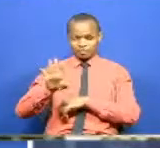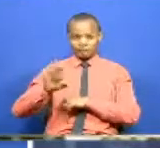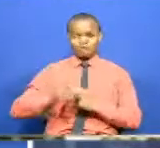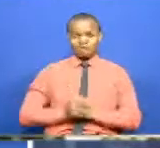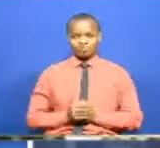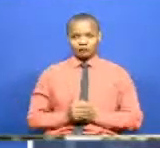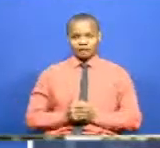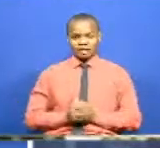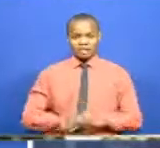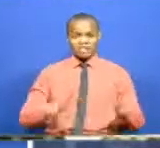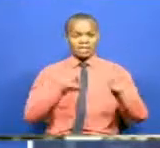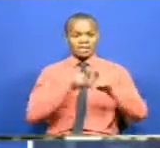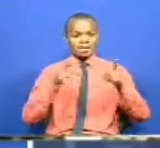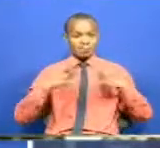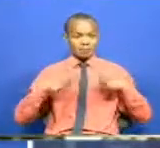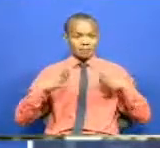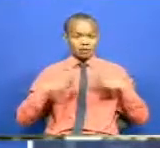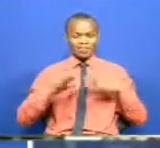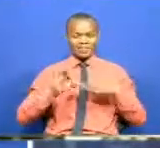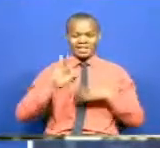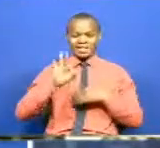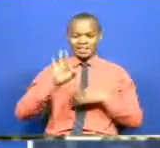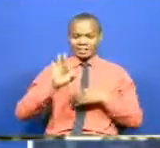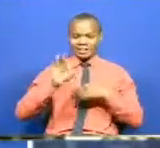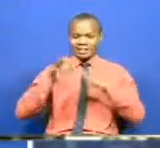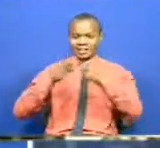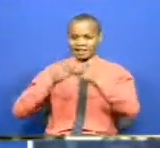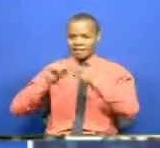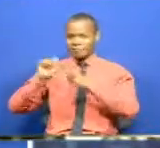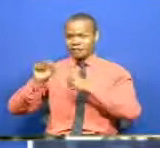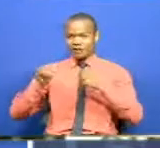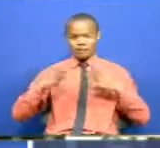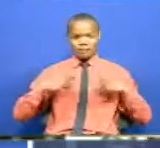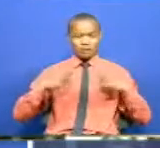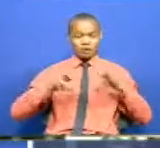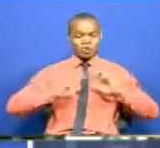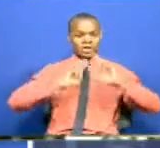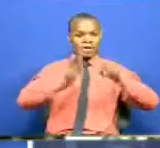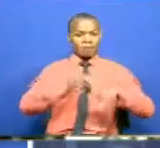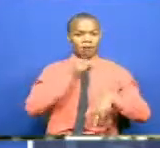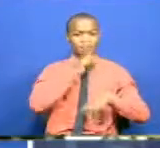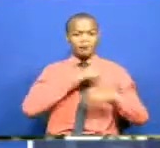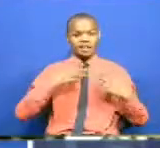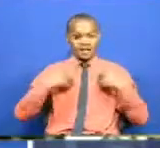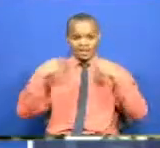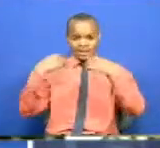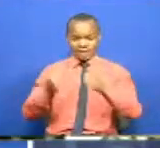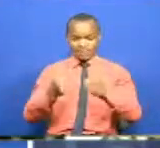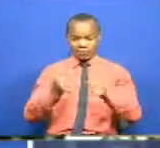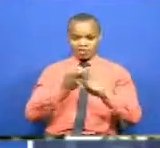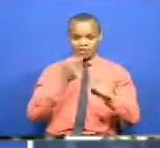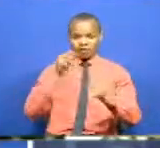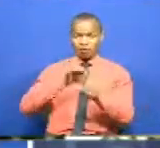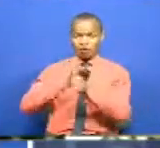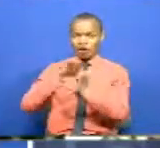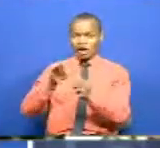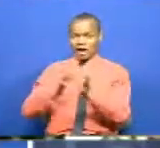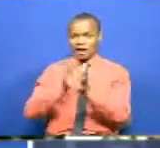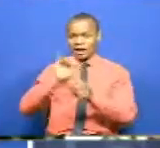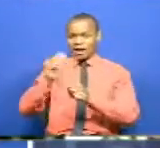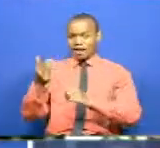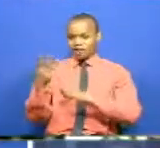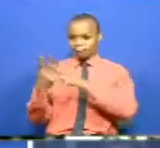zilizopita, watu 395 zaidi wameripotiwa kupata nafuu kutokana na virusi hivyo, huku wengine